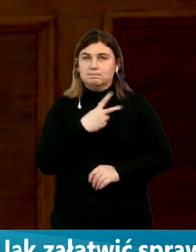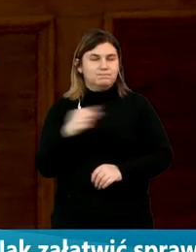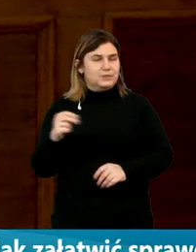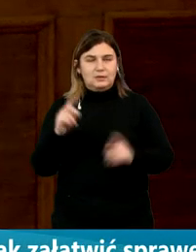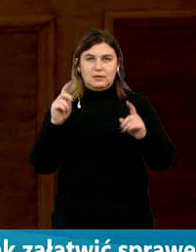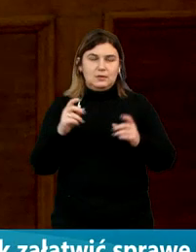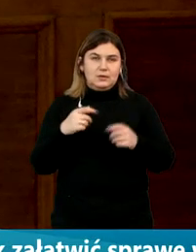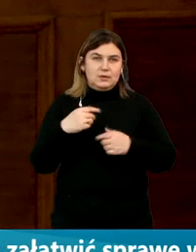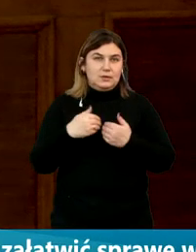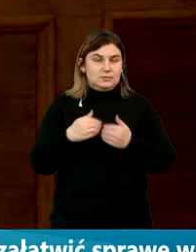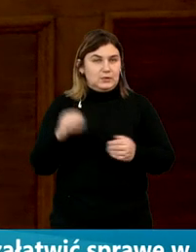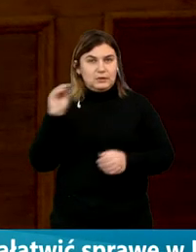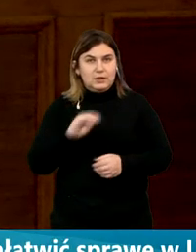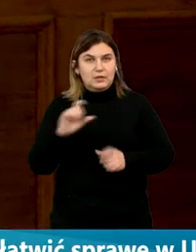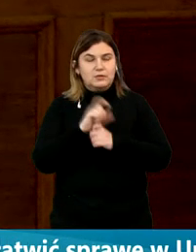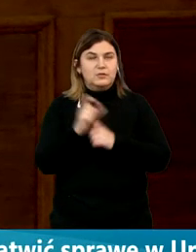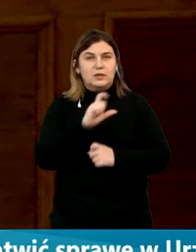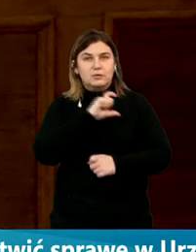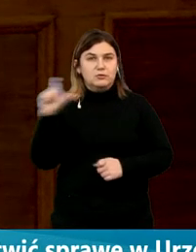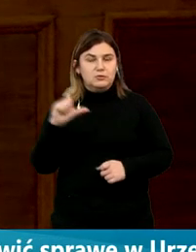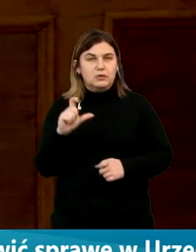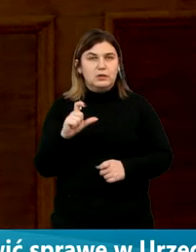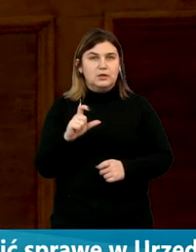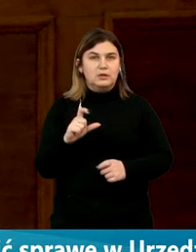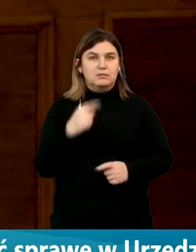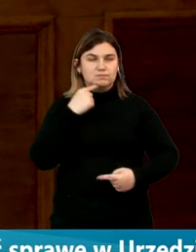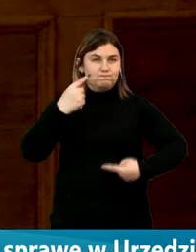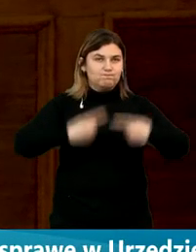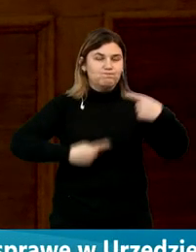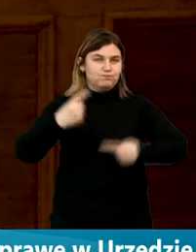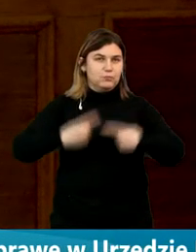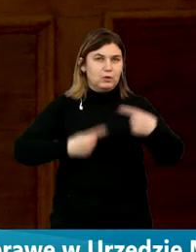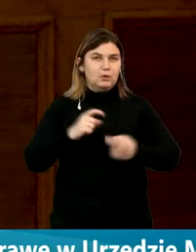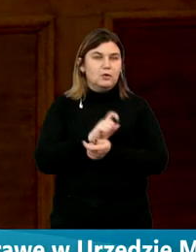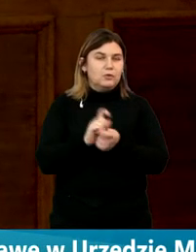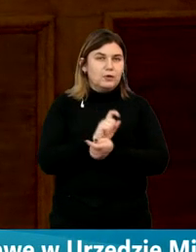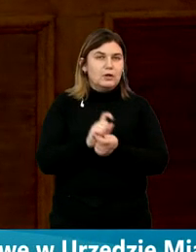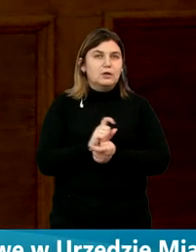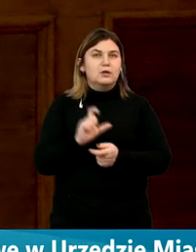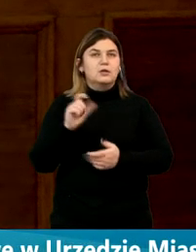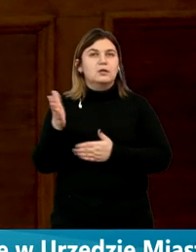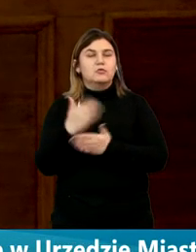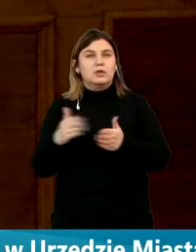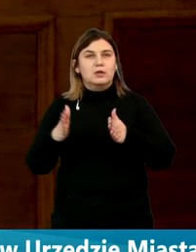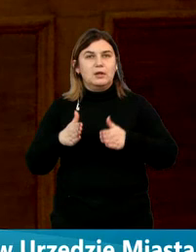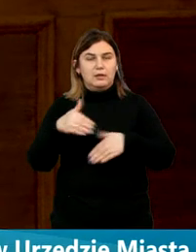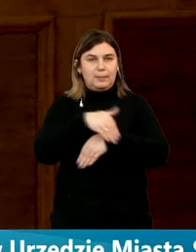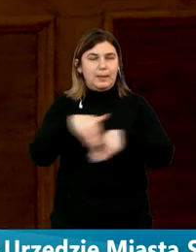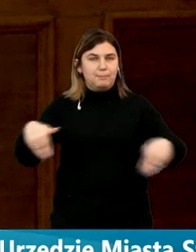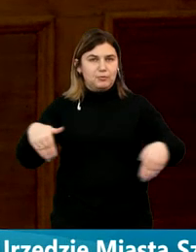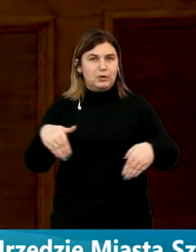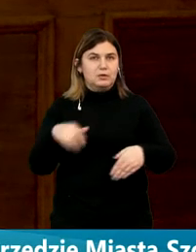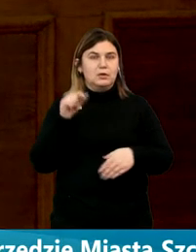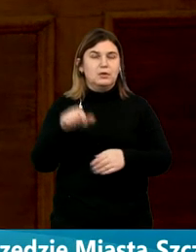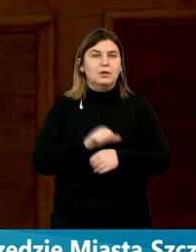jeszcze. Cały czas jesteśmy w pewnym sporze co do części nabrzeża będącego w